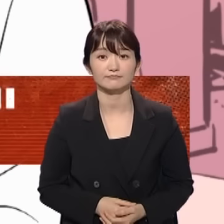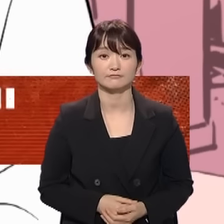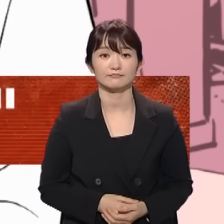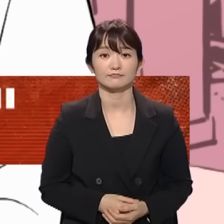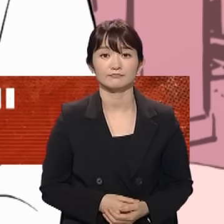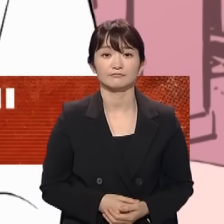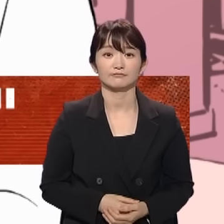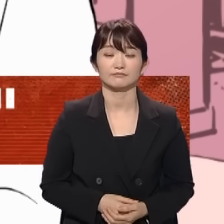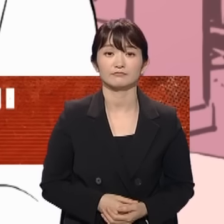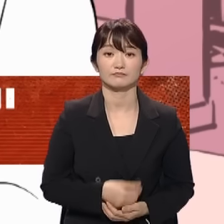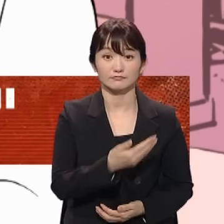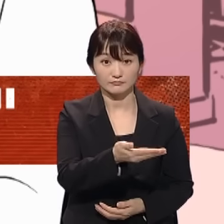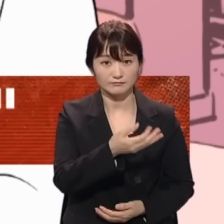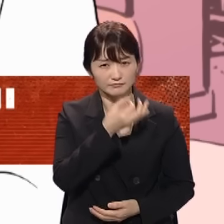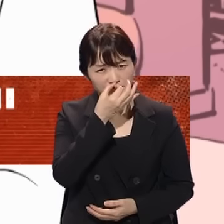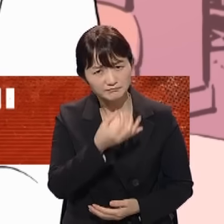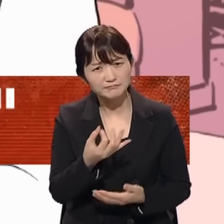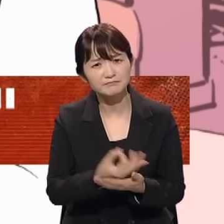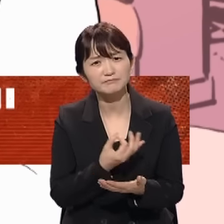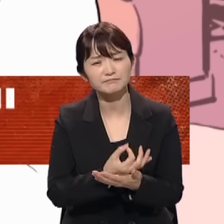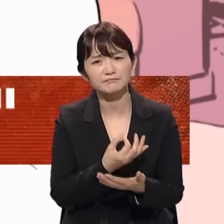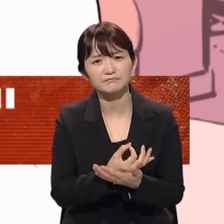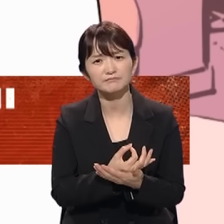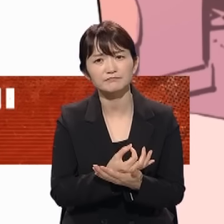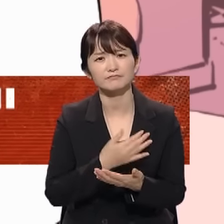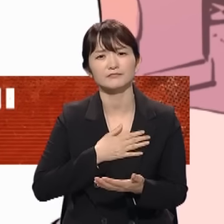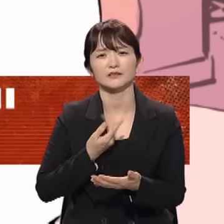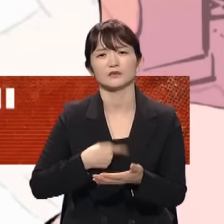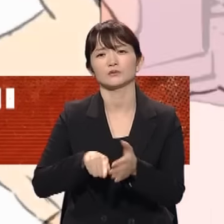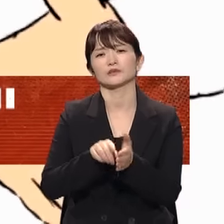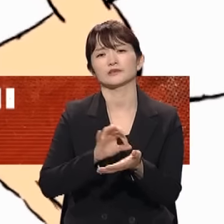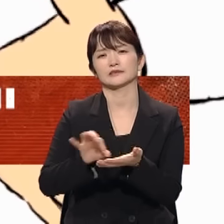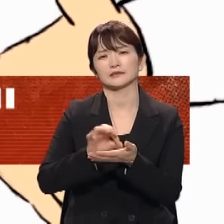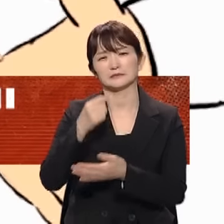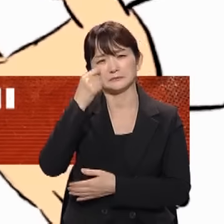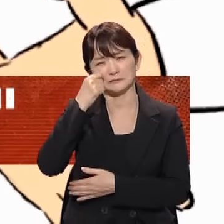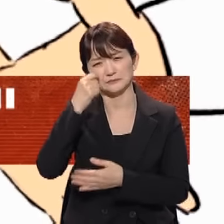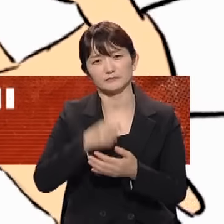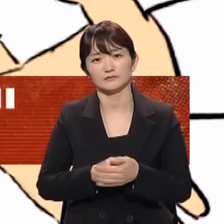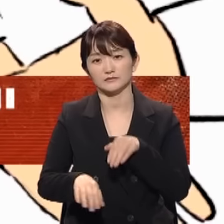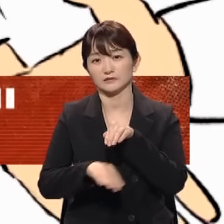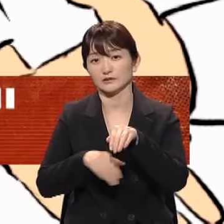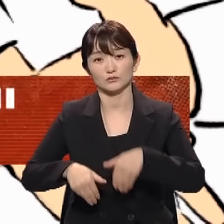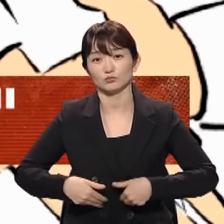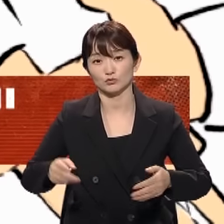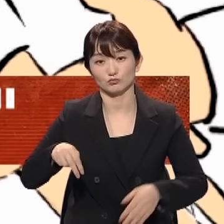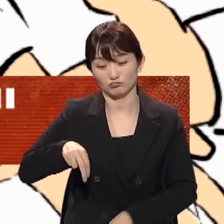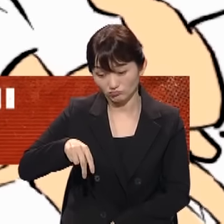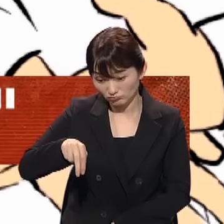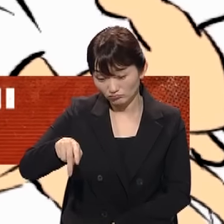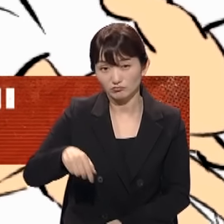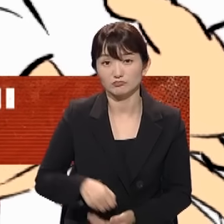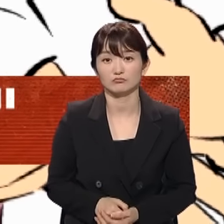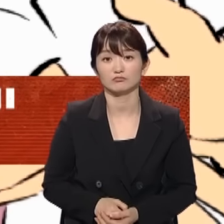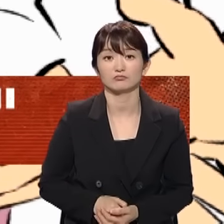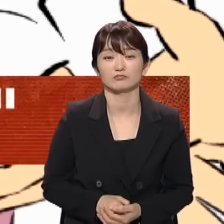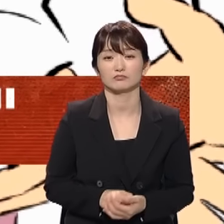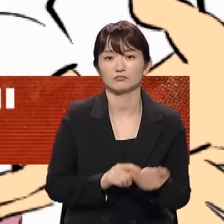뿐만 아니고 당신이 힘들게 번 돈을 날 위해 쓰는 건 아깝다. 차도 필요 없다라면서 걸어다녔다고 합니다. 또